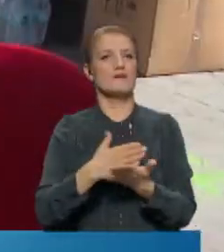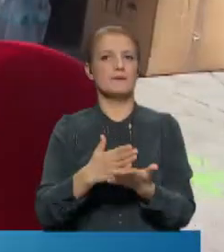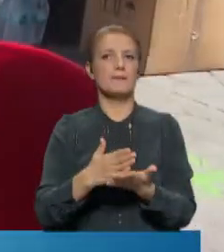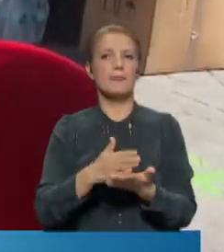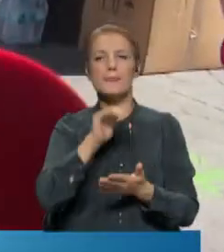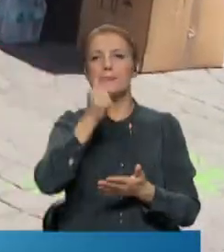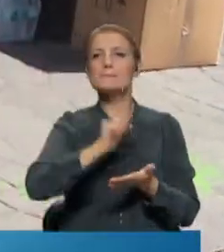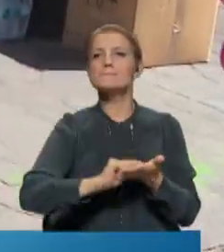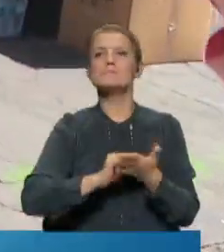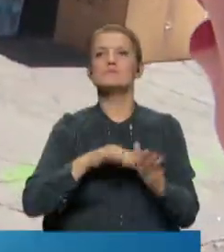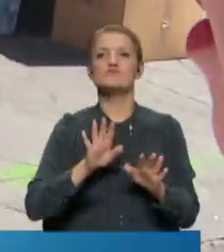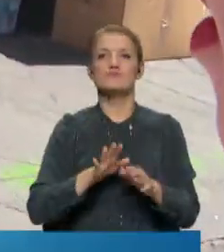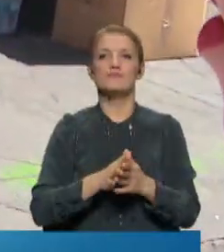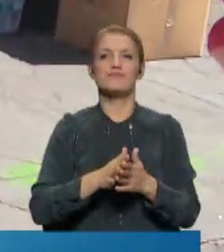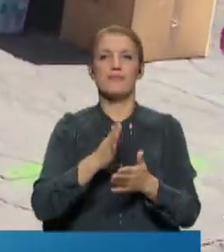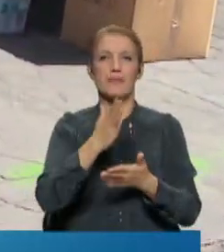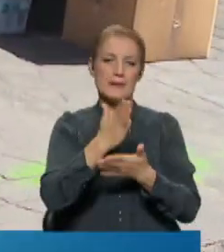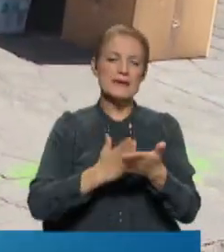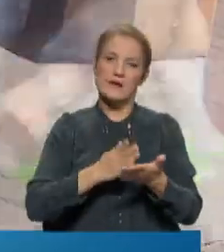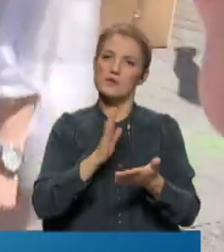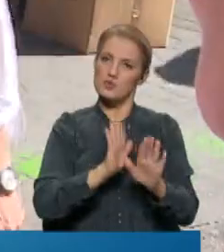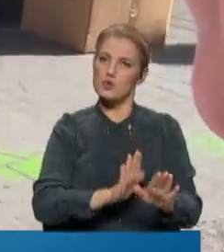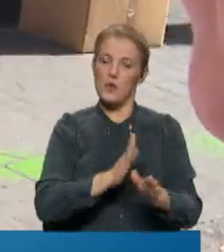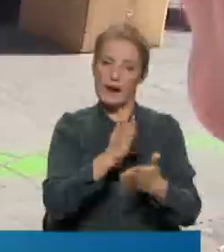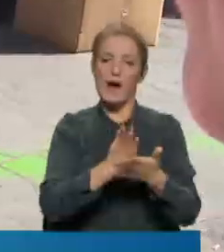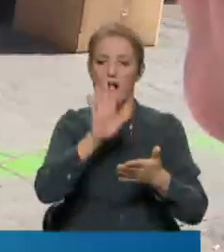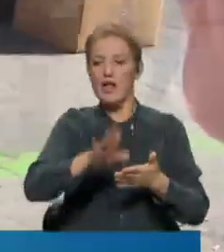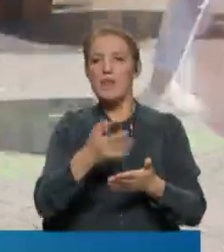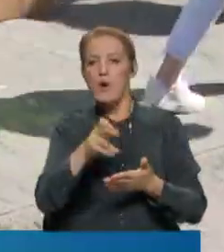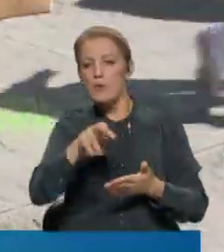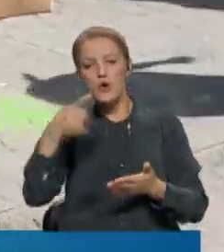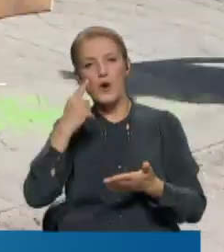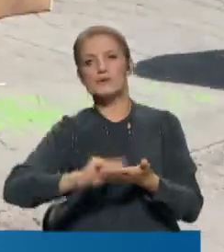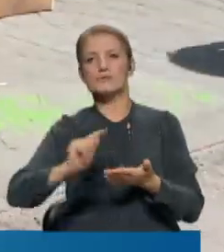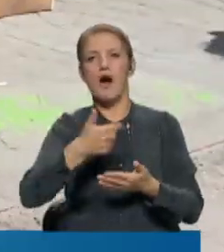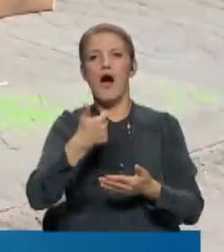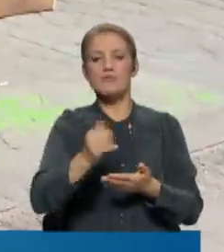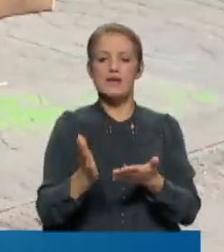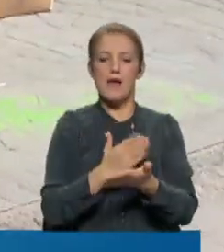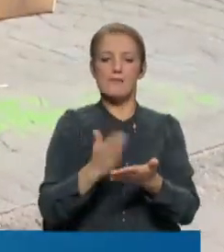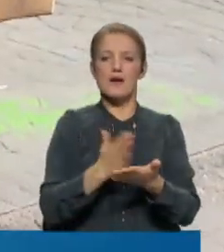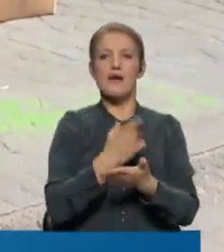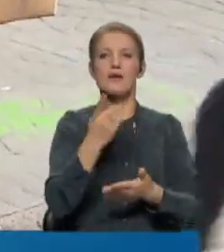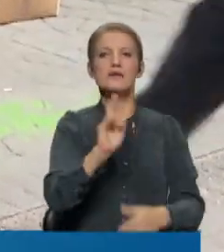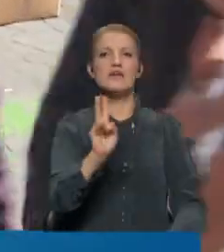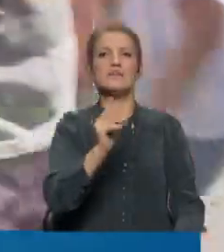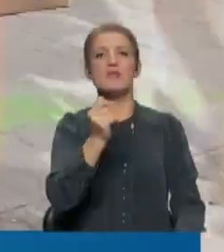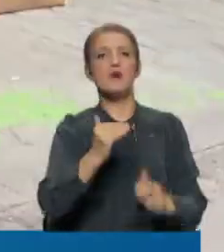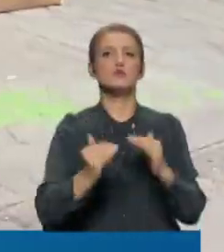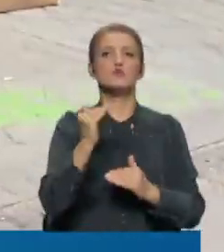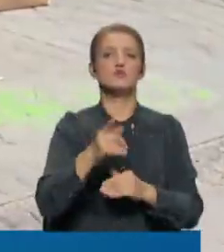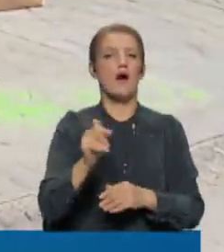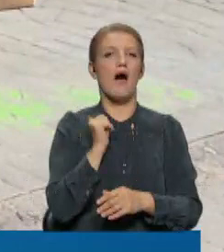Hiç mi yazılmadı geçen yıl bu defter? Ya bir kısmı duruyor, onlara devam edecek. 60 yapraklık bir defter 20 liranın